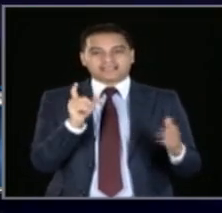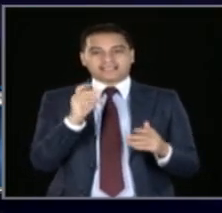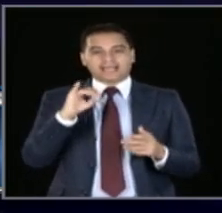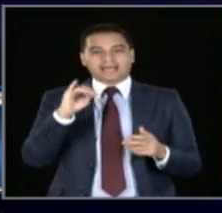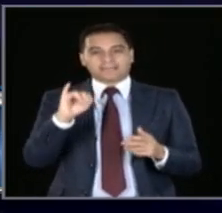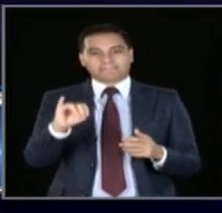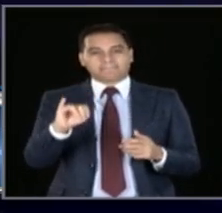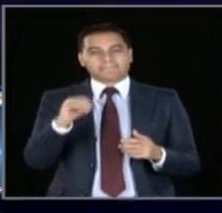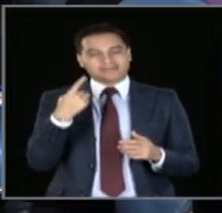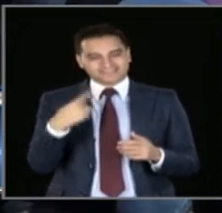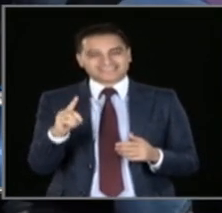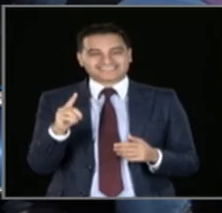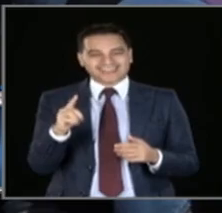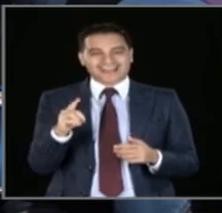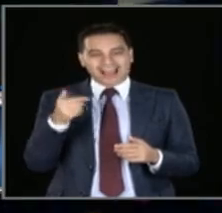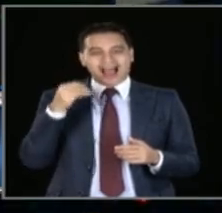الهدف الثالث